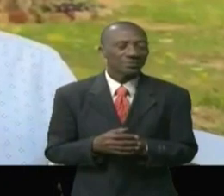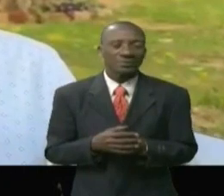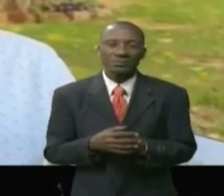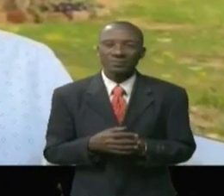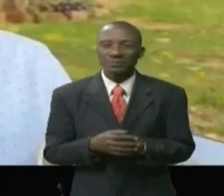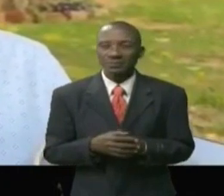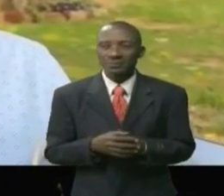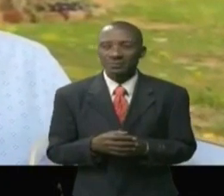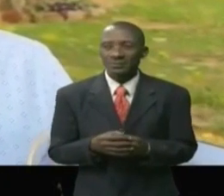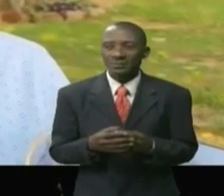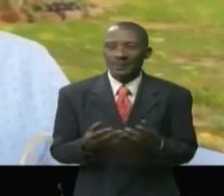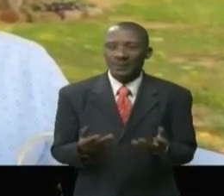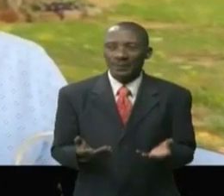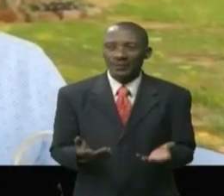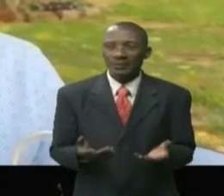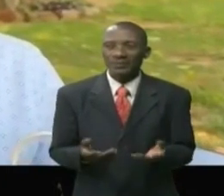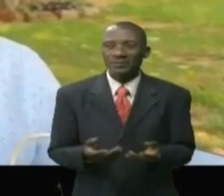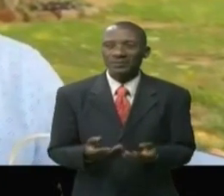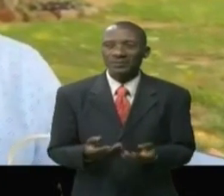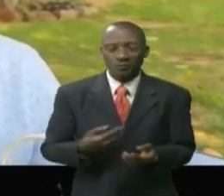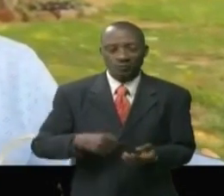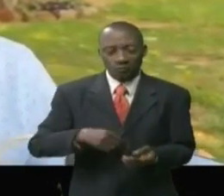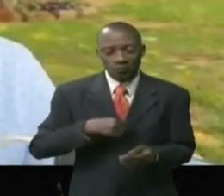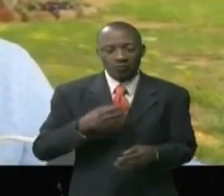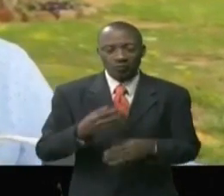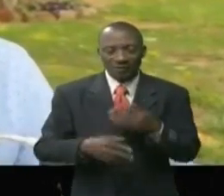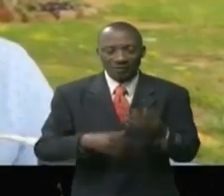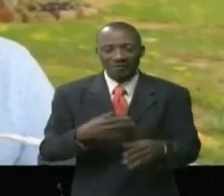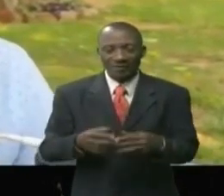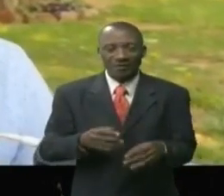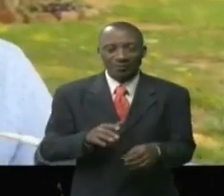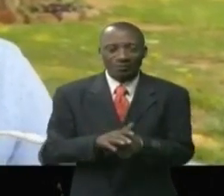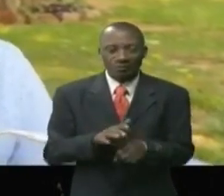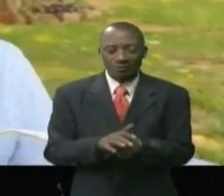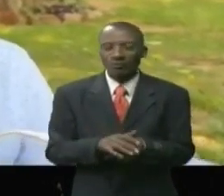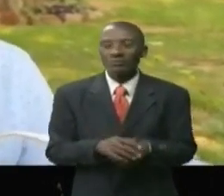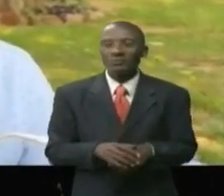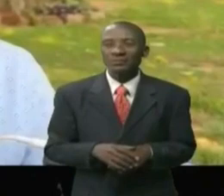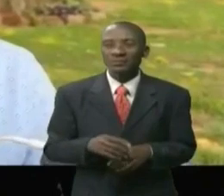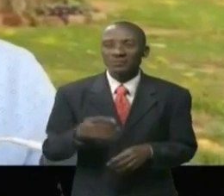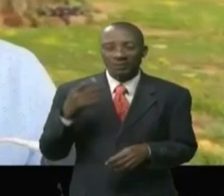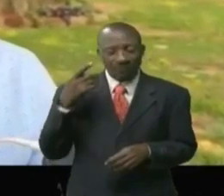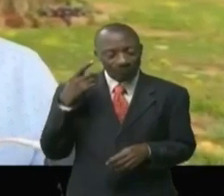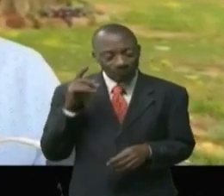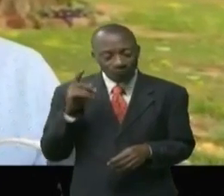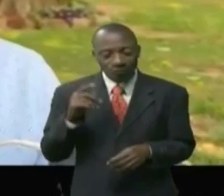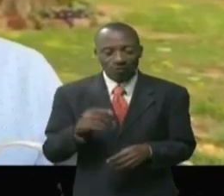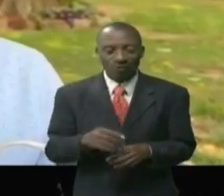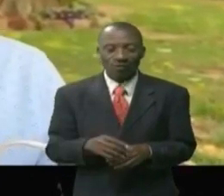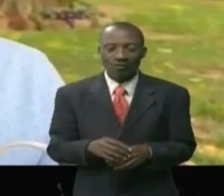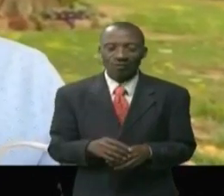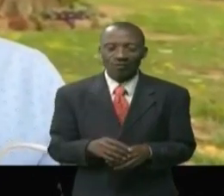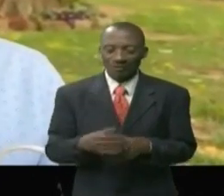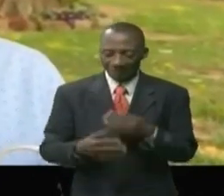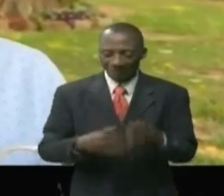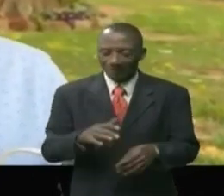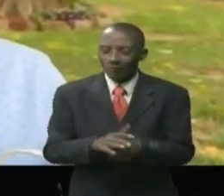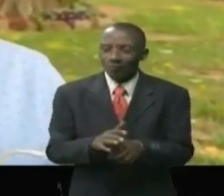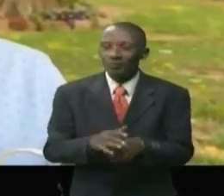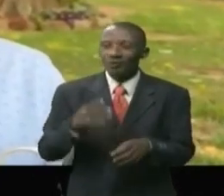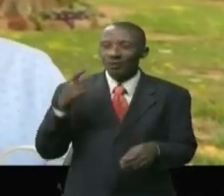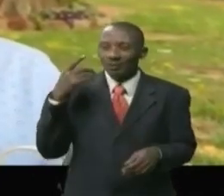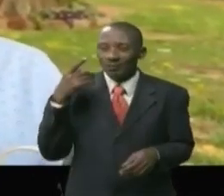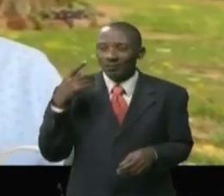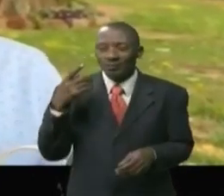donc je présume que le réseau des journalistes dont il est question est un partenaire avec lequel le plus travail et donc c'est